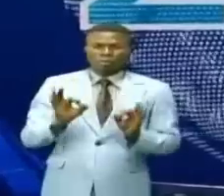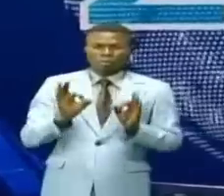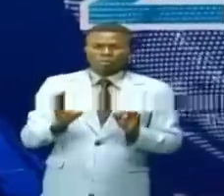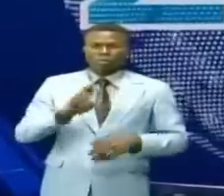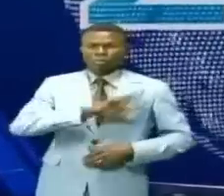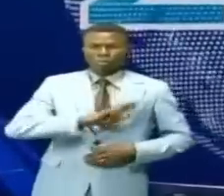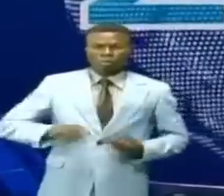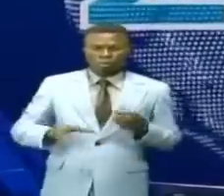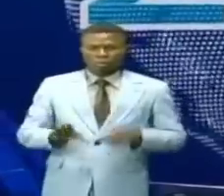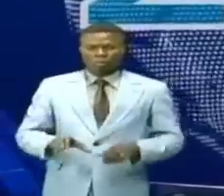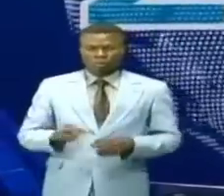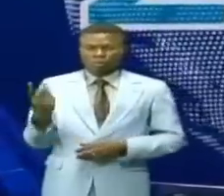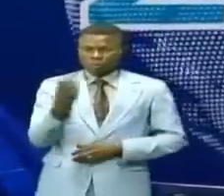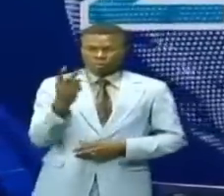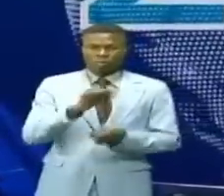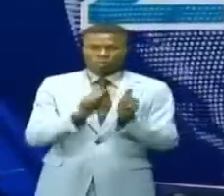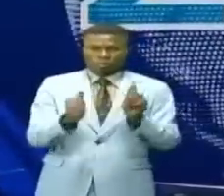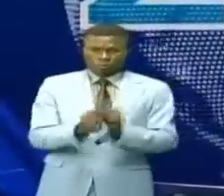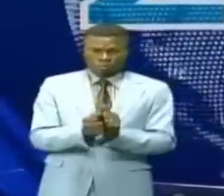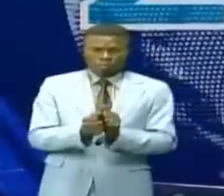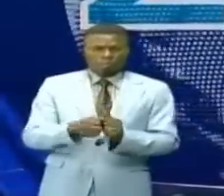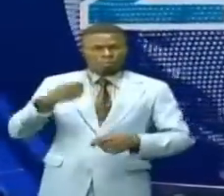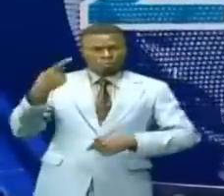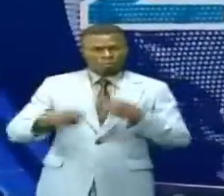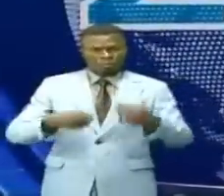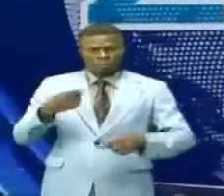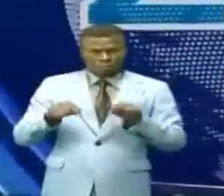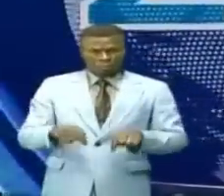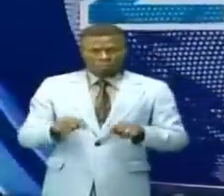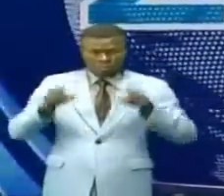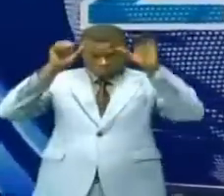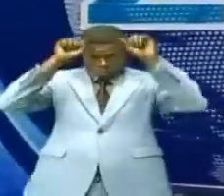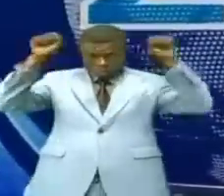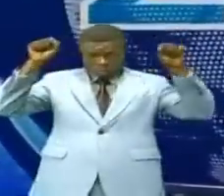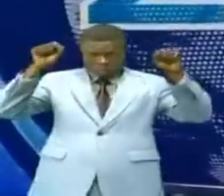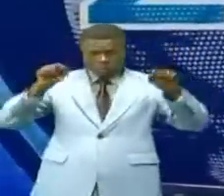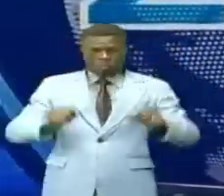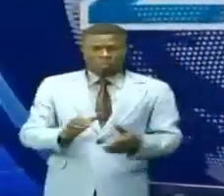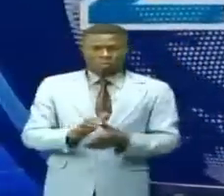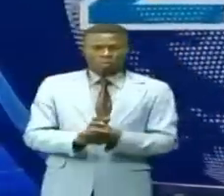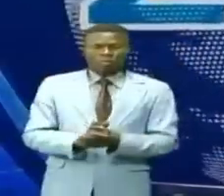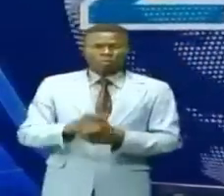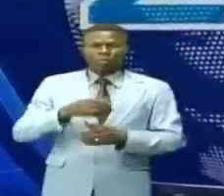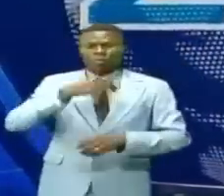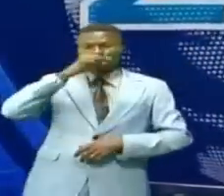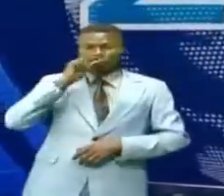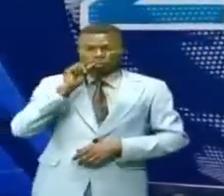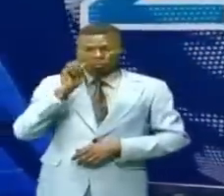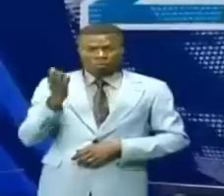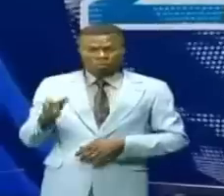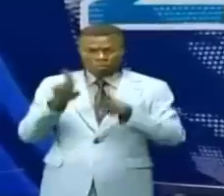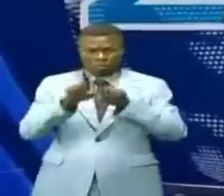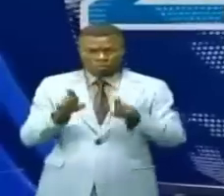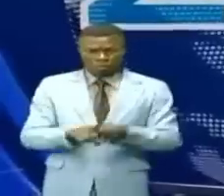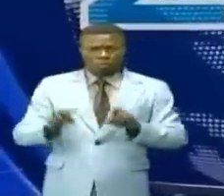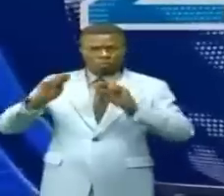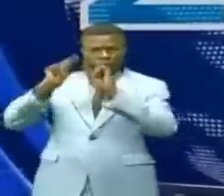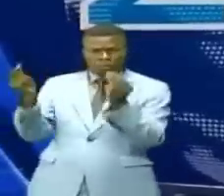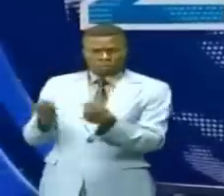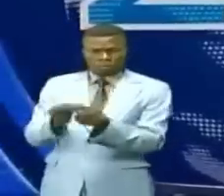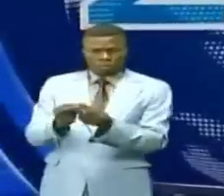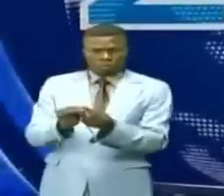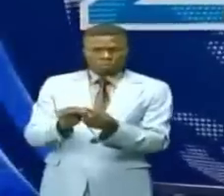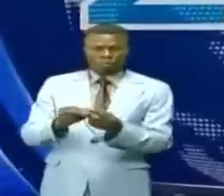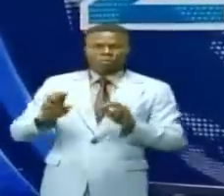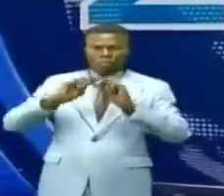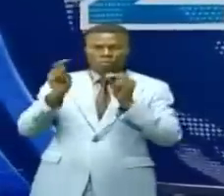du Congo, ces deux sujets ont fait l'objet des discussions entre le président de la Chambre basse du Parlement et une délégation de la